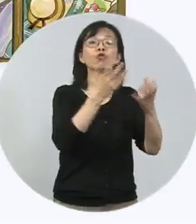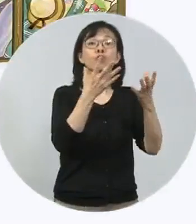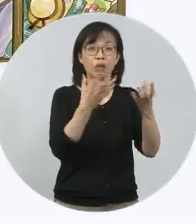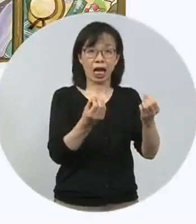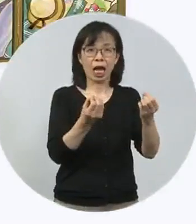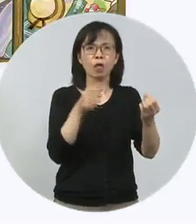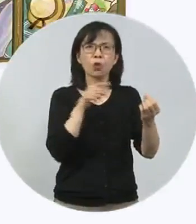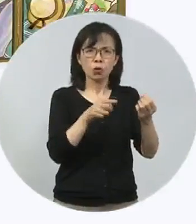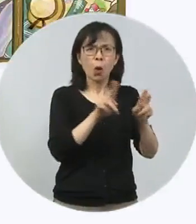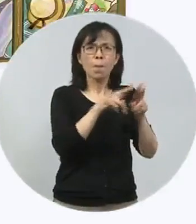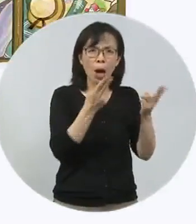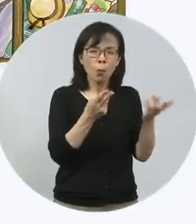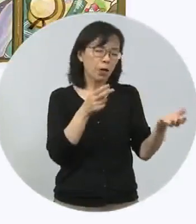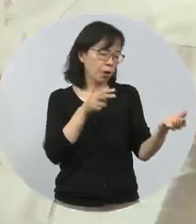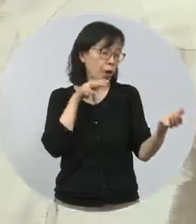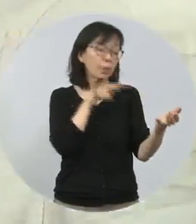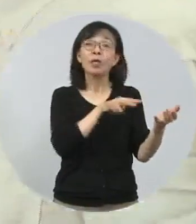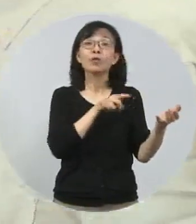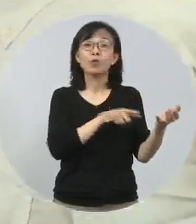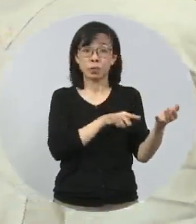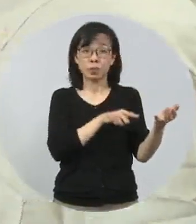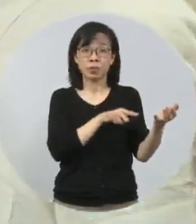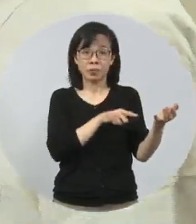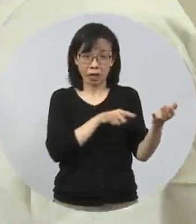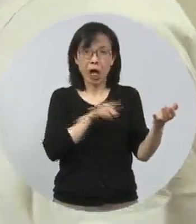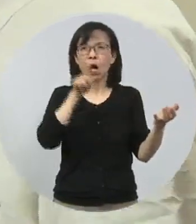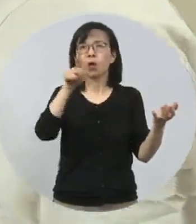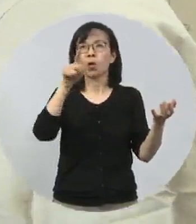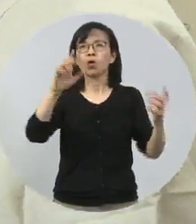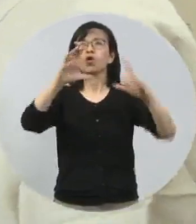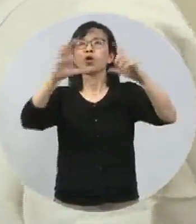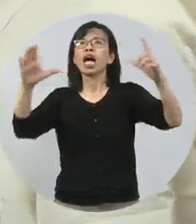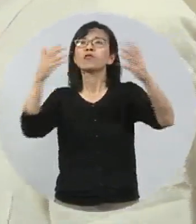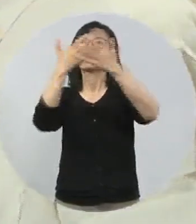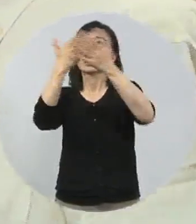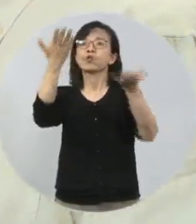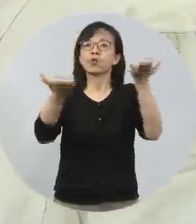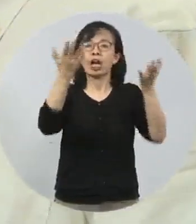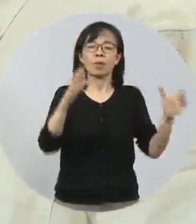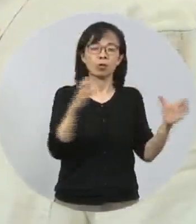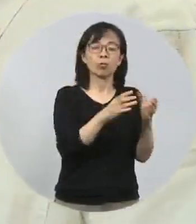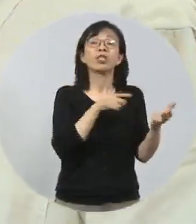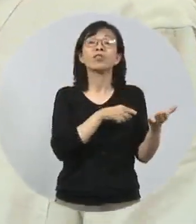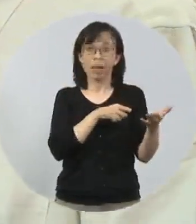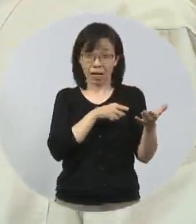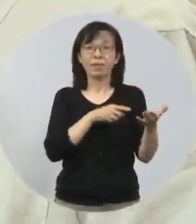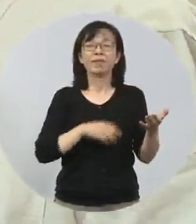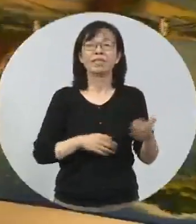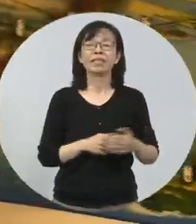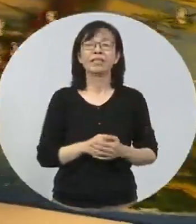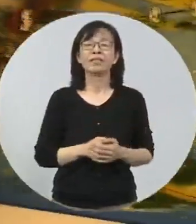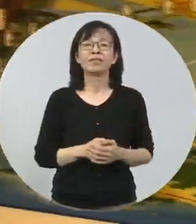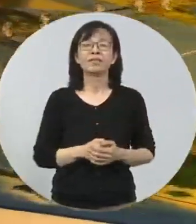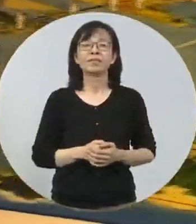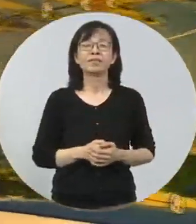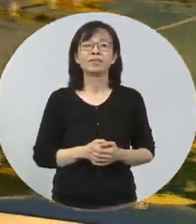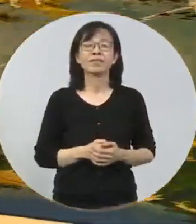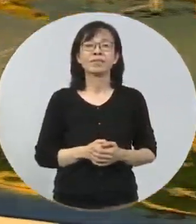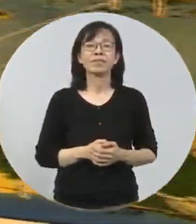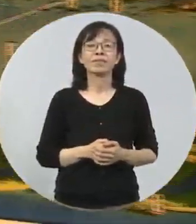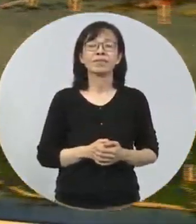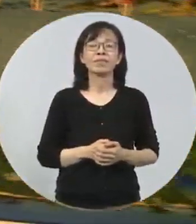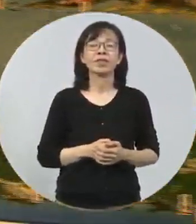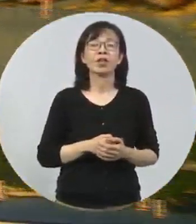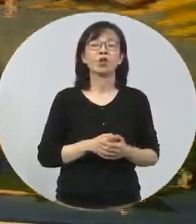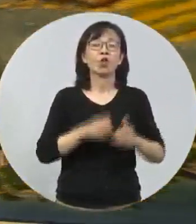手で持ってみるものですから、ここの拡大図よりもかなり小さいものなんですね。